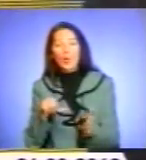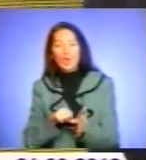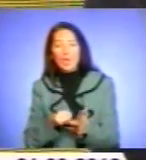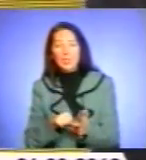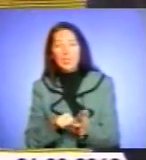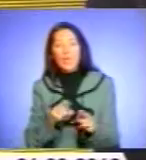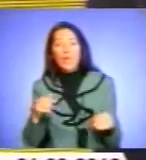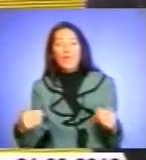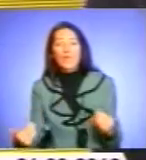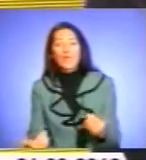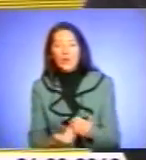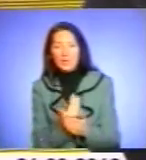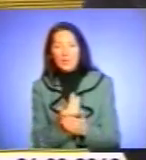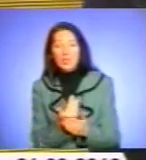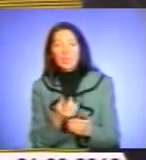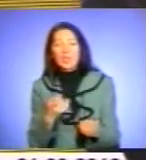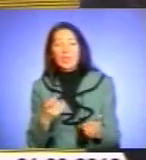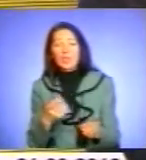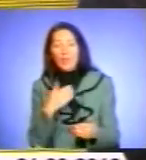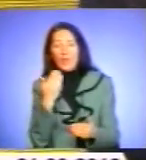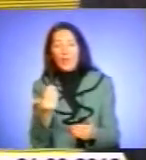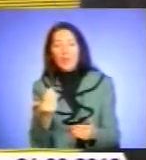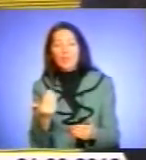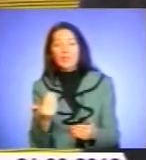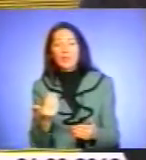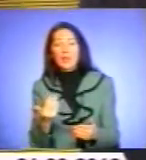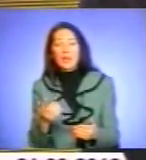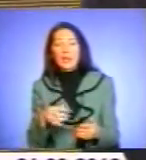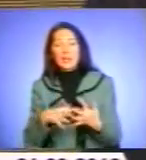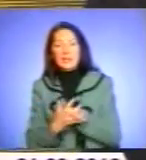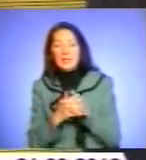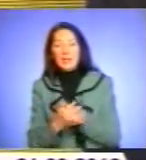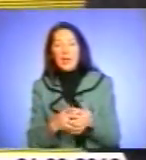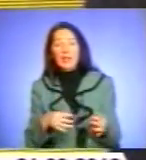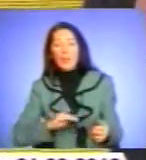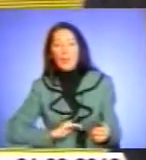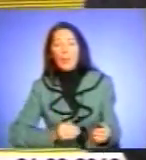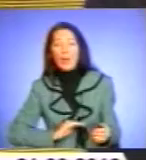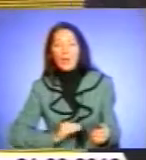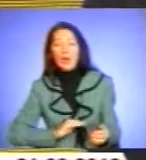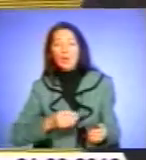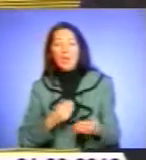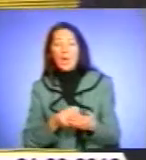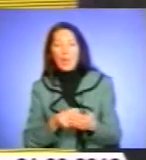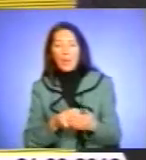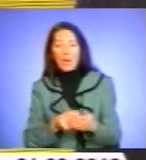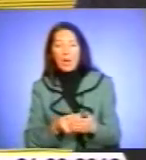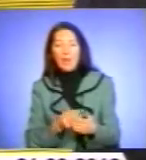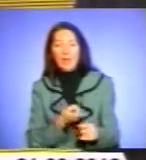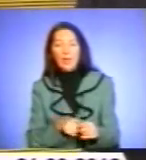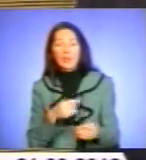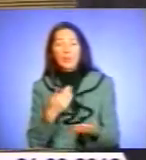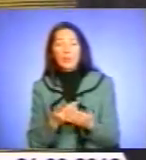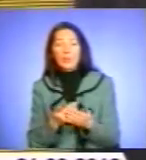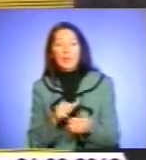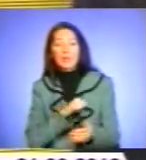в возрождении вашего села и приватный капитал. И этот пример